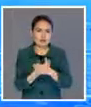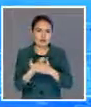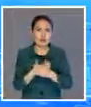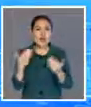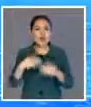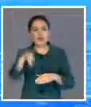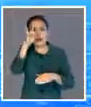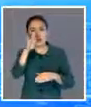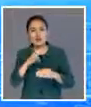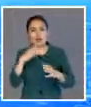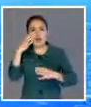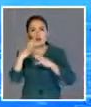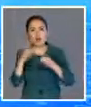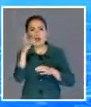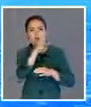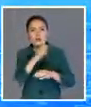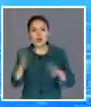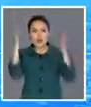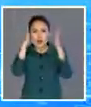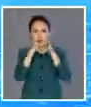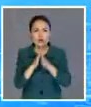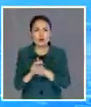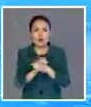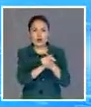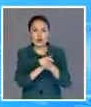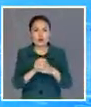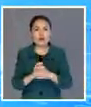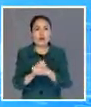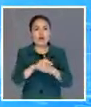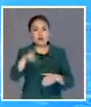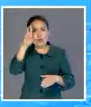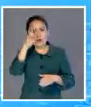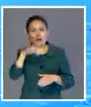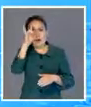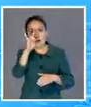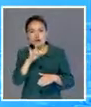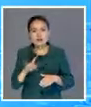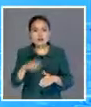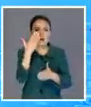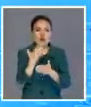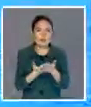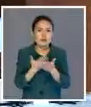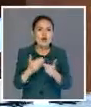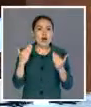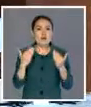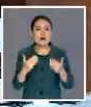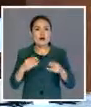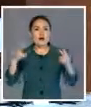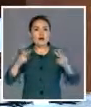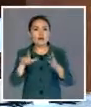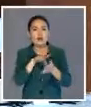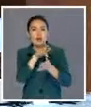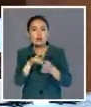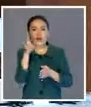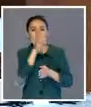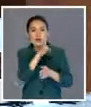Бүгінде Қазақстан бүкіл әлем үшін дінаралық және ұлтаралық келісім салтанат құрған тату елдің жарқын үлгісіне айналып отыр. Бүгін бас қалада